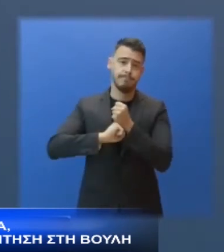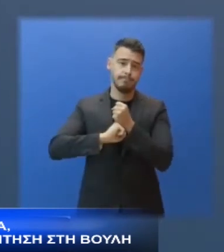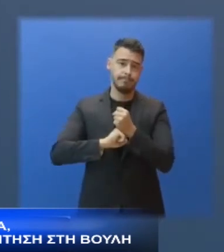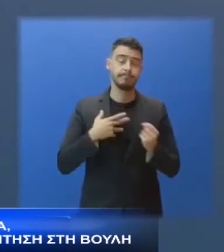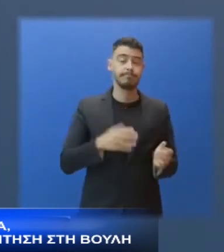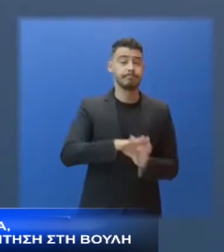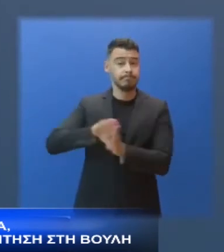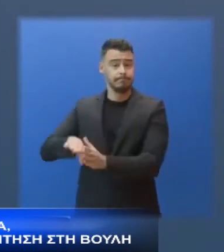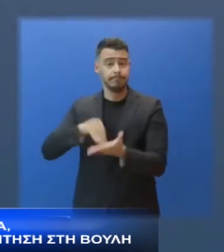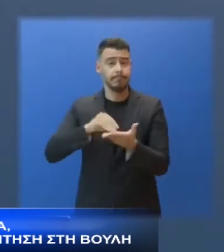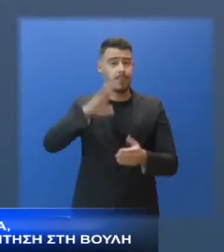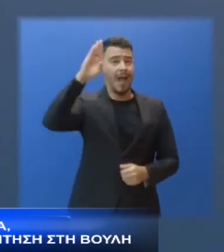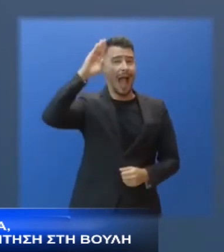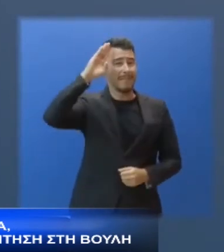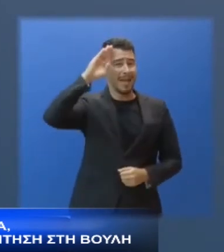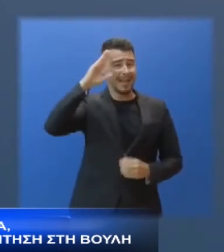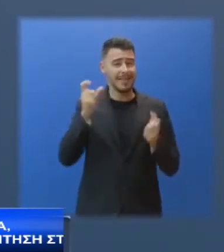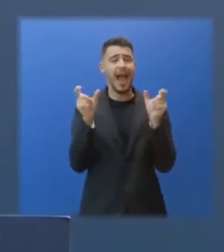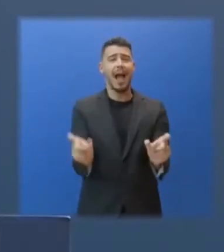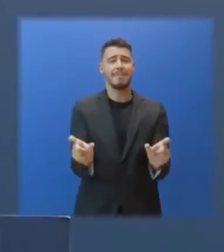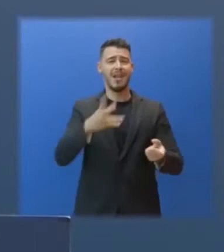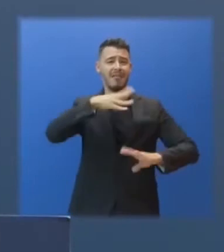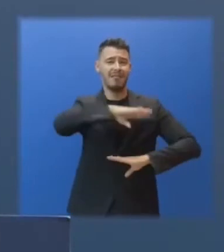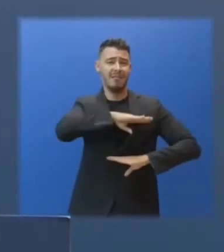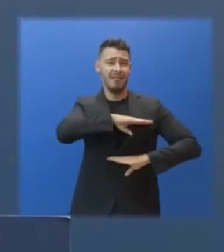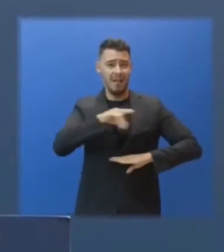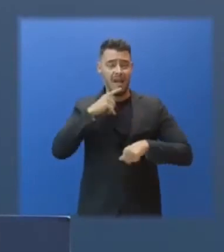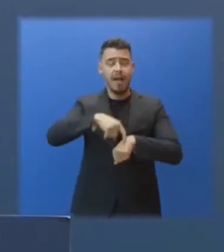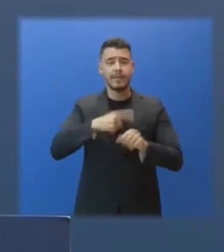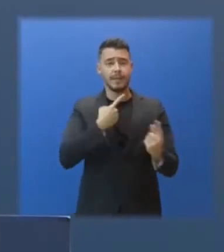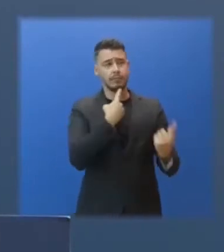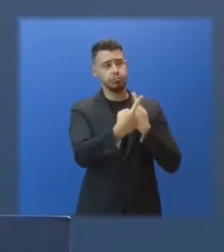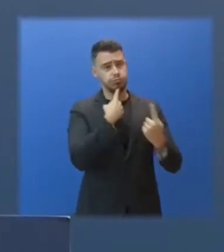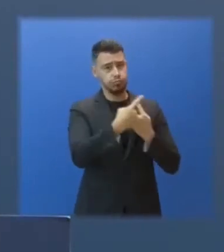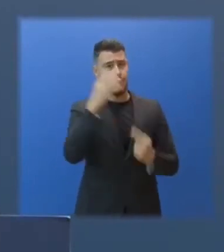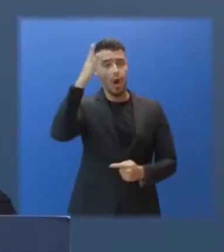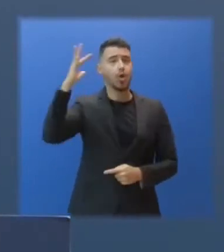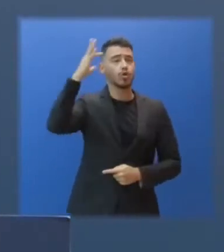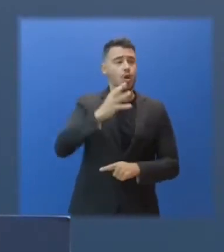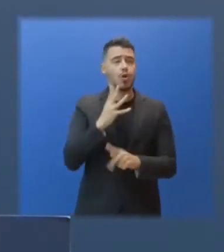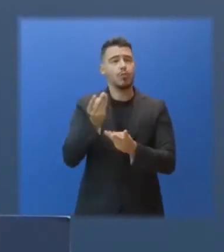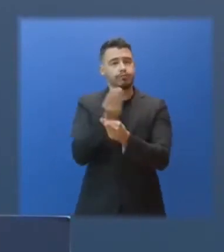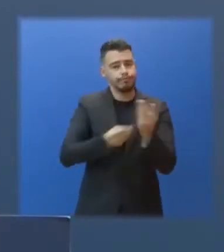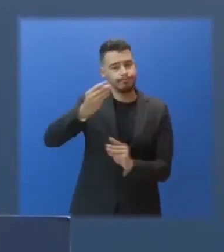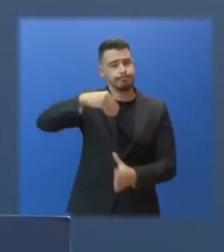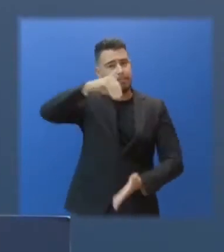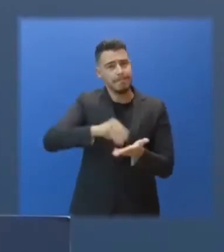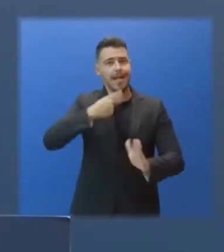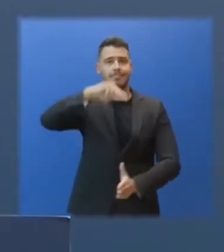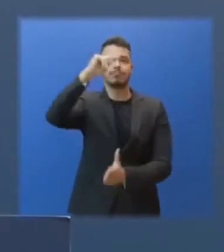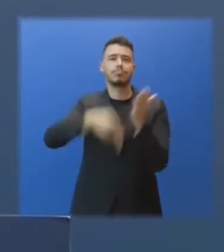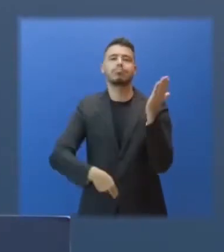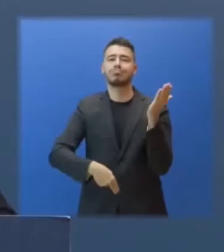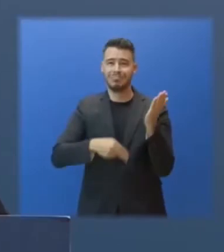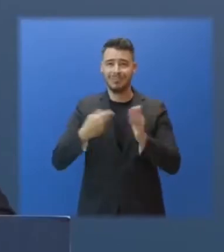ΗΠΑ για την ανανέωση της Συμφωνίας Αμοιβαίας Αμυντικής Συνεργασίας, σε εξαιρετικό κλίμα, όπως άλλωστε αρμόζει μεταξύ